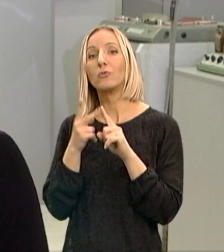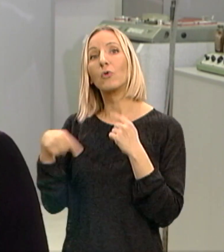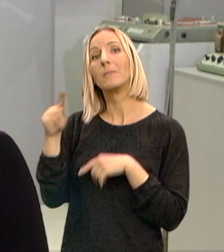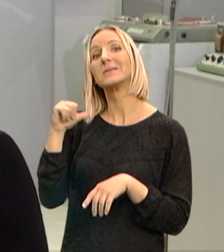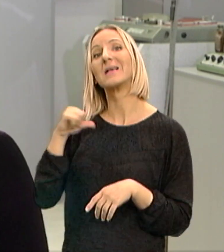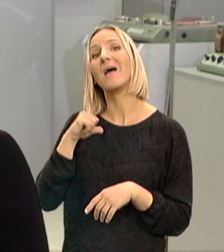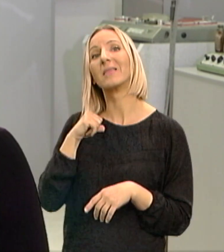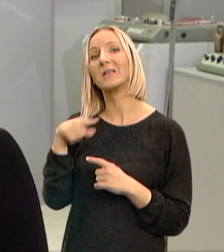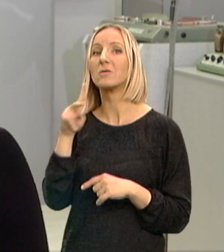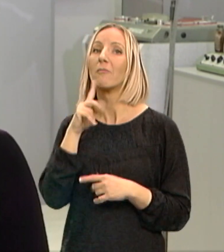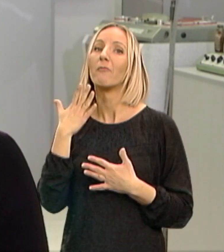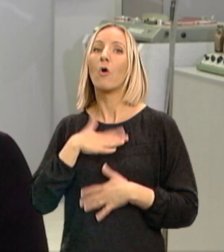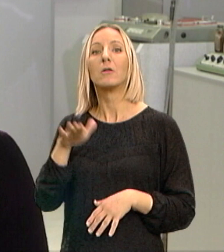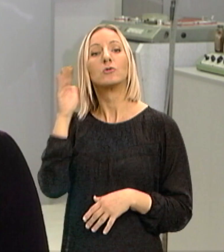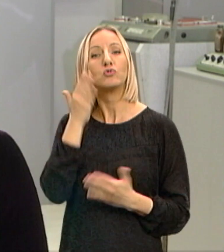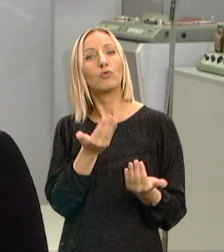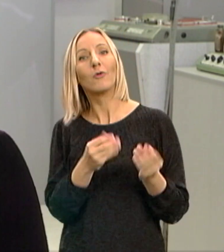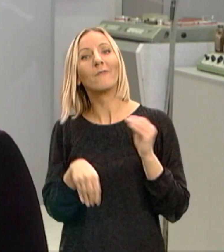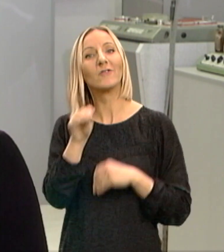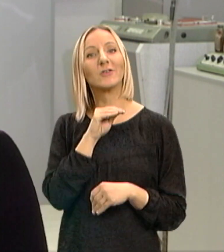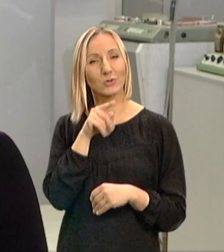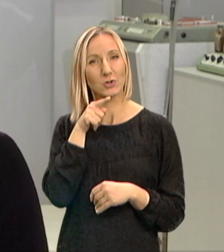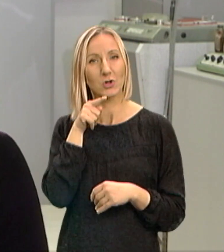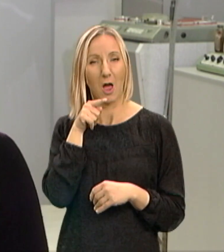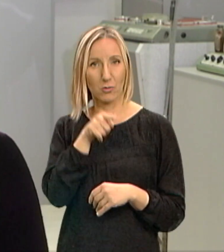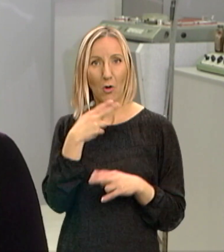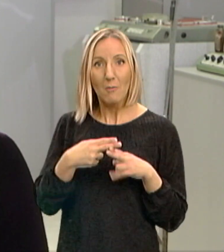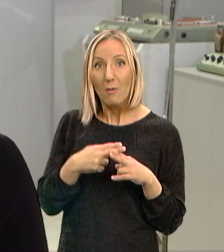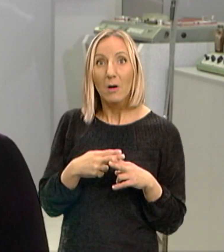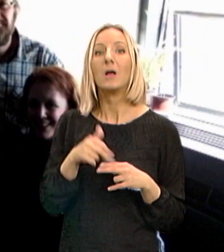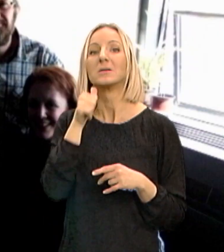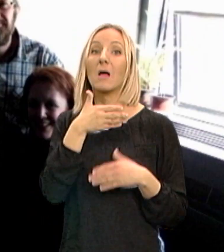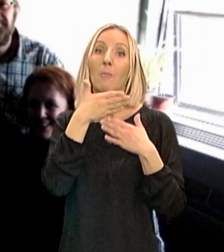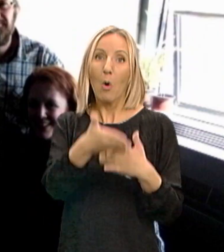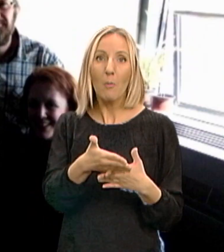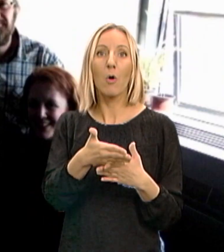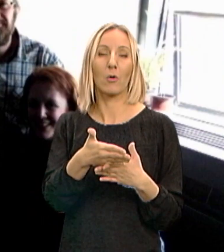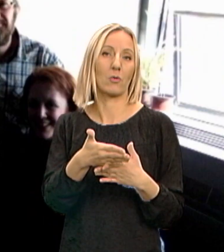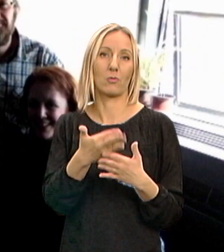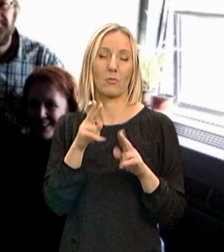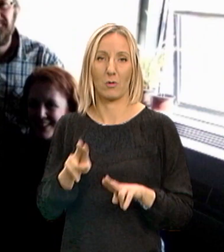zainteresovane strane koje bi volili da čuju više o tome i da na neki način pomognu i doprinesu.